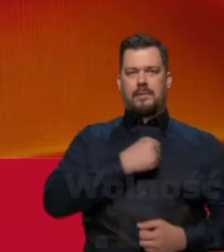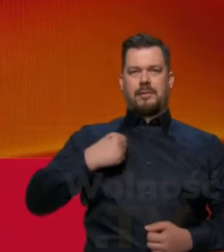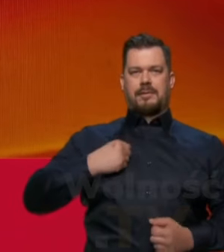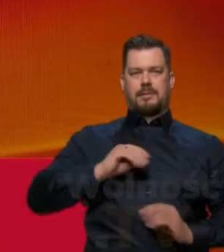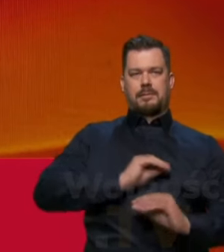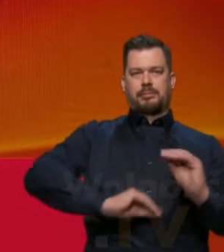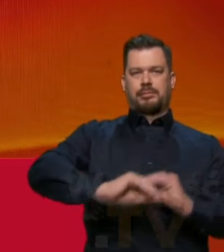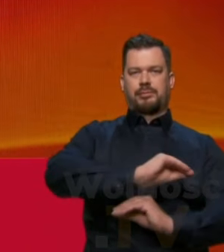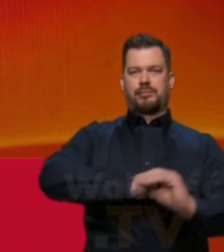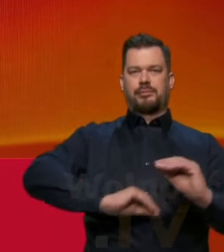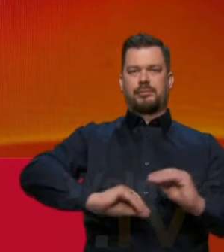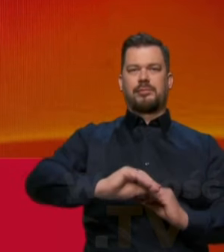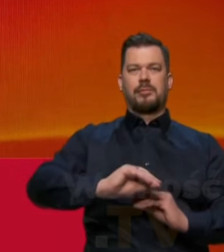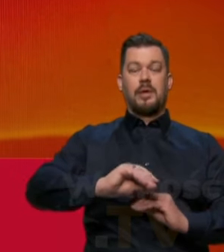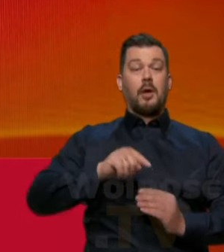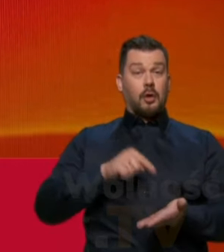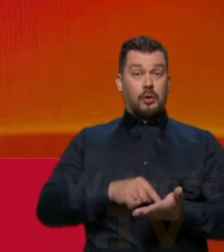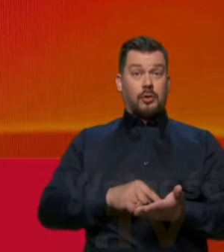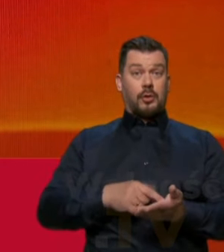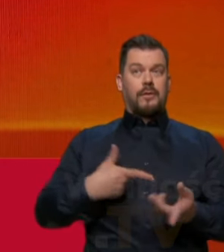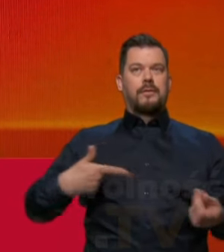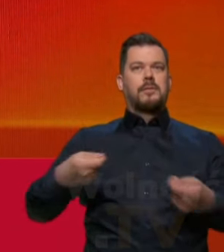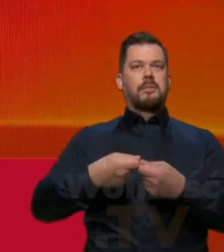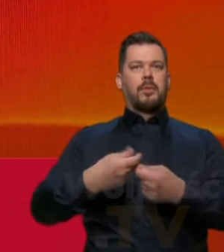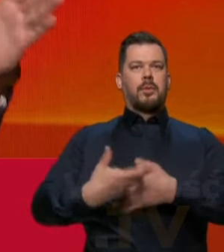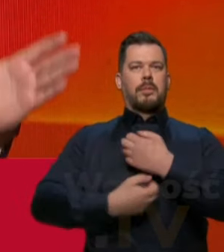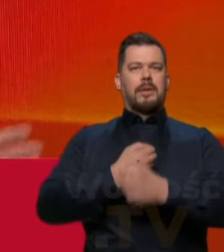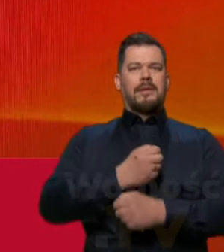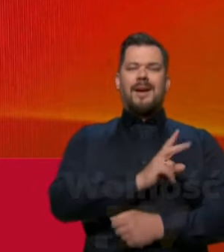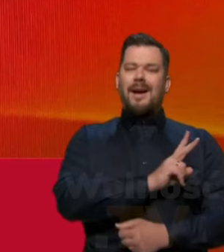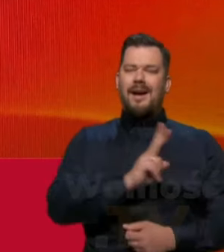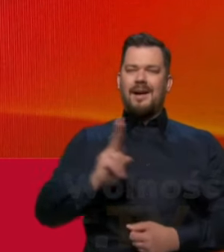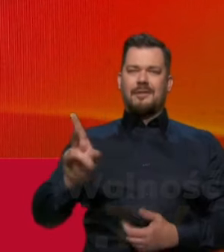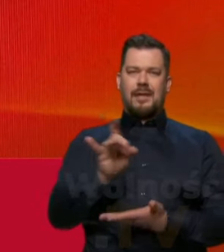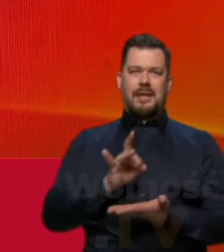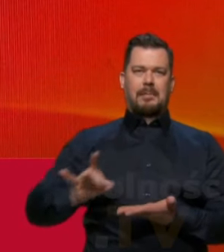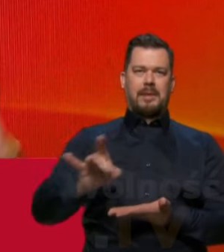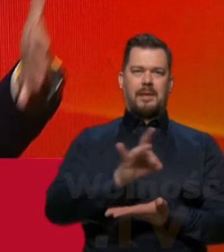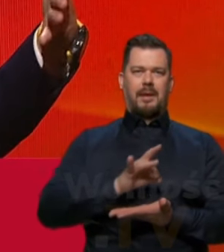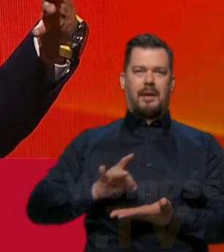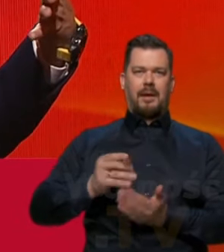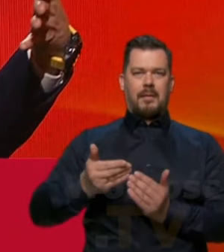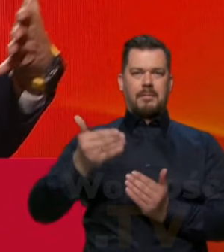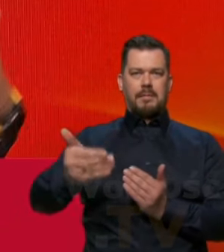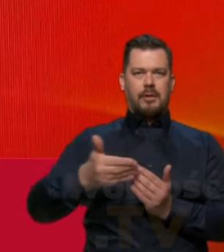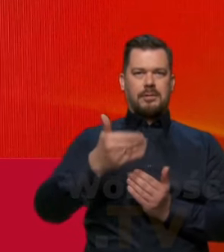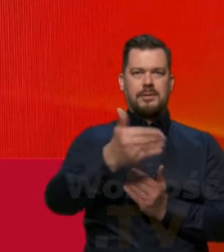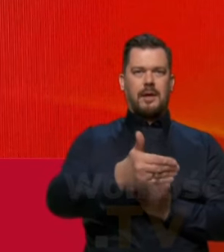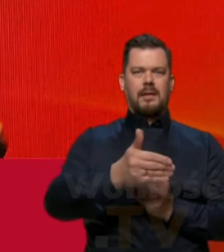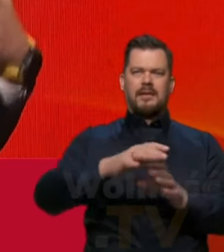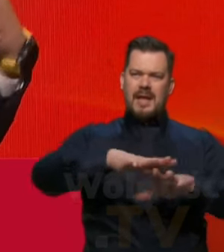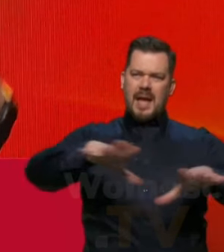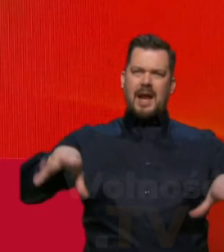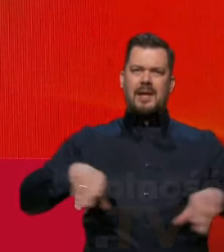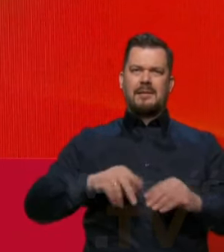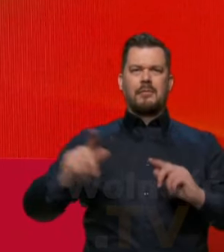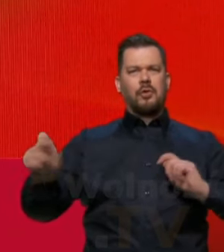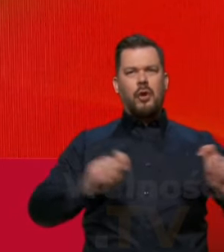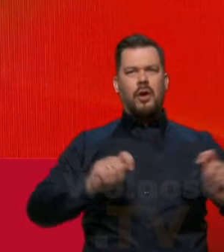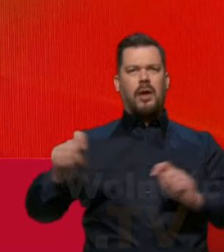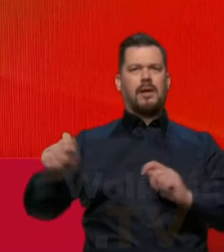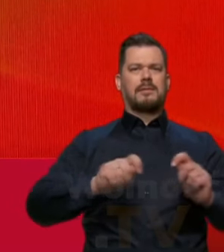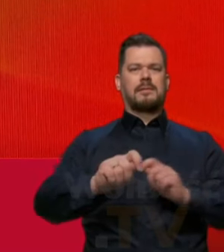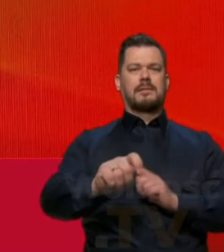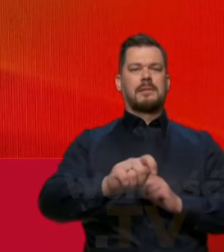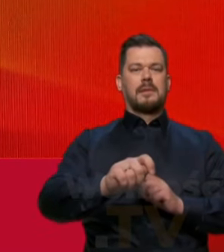realizować inwestycje. A to my właśnie współpracowaliśmy, ja osobiście, ze wszystkimi gminami ościennymi, żeby przede wszystkim budować połączenia, synergię